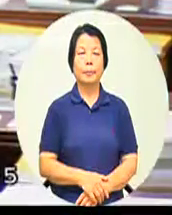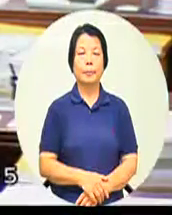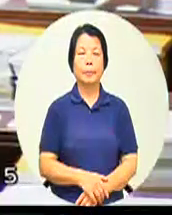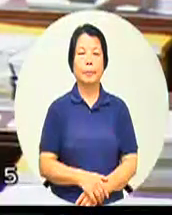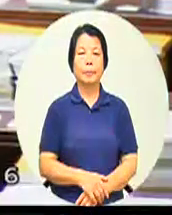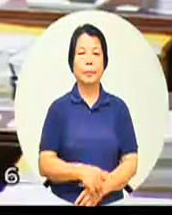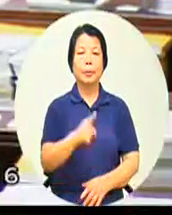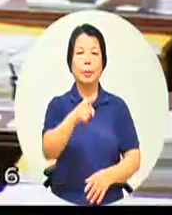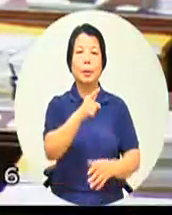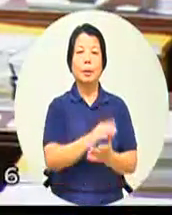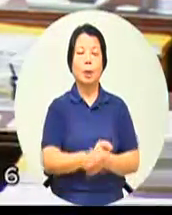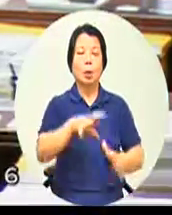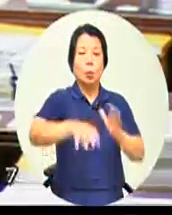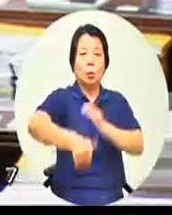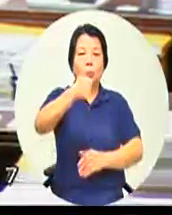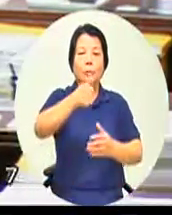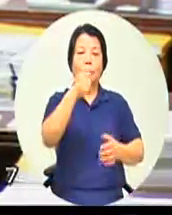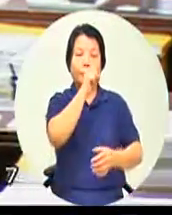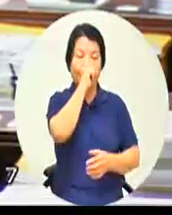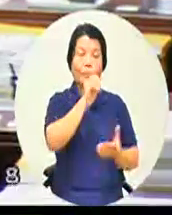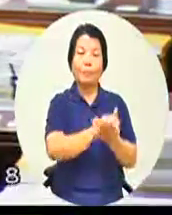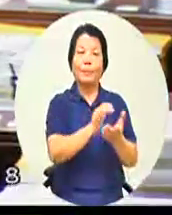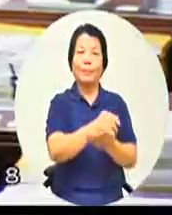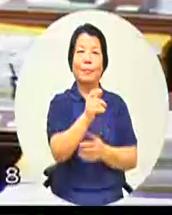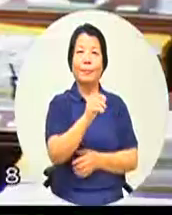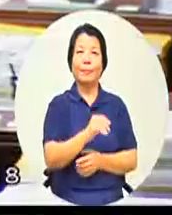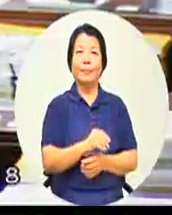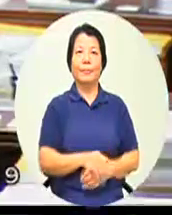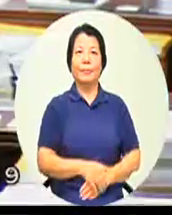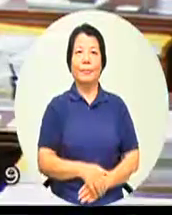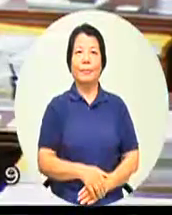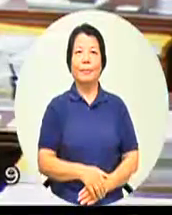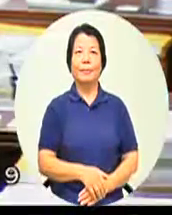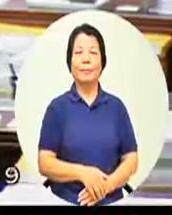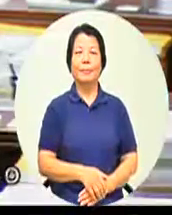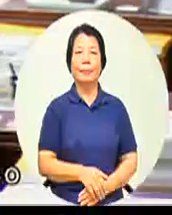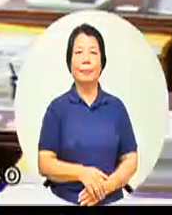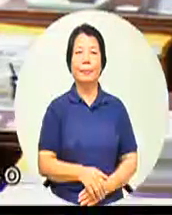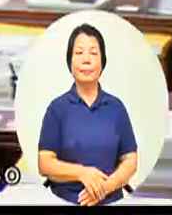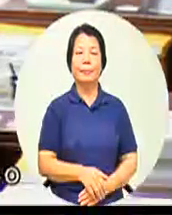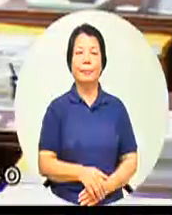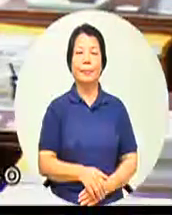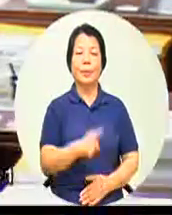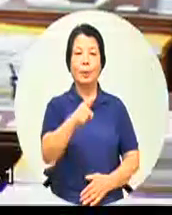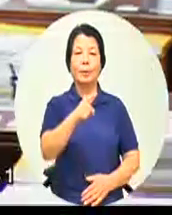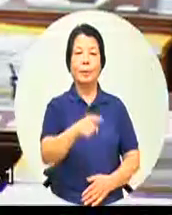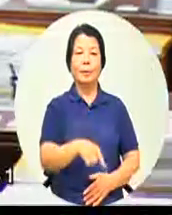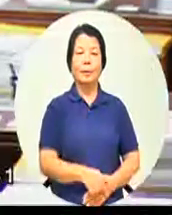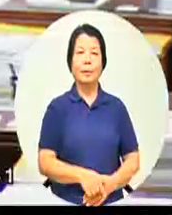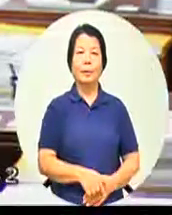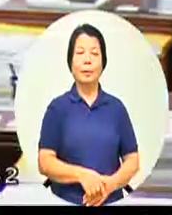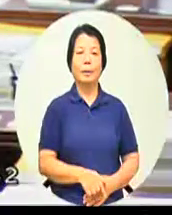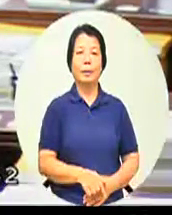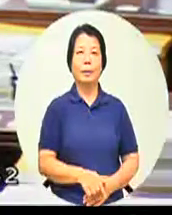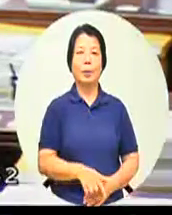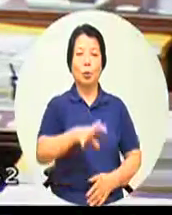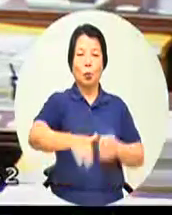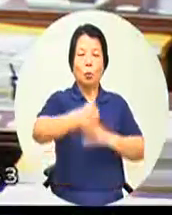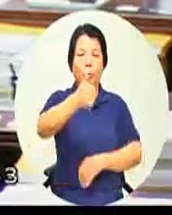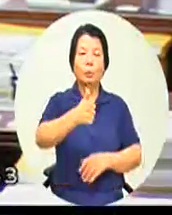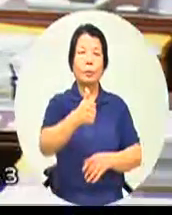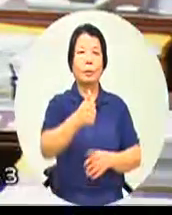局长，你的好朋友哈，范局长，范局长， 没 你的好朋友哈，陈耀昌陈医师哈，写